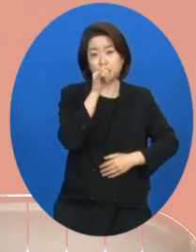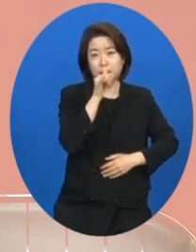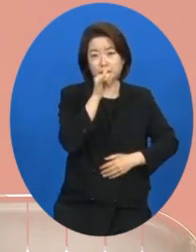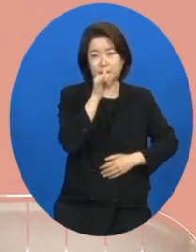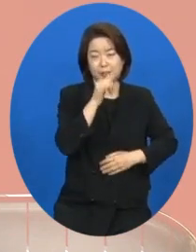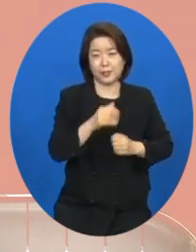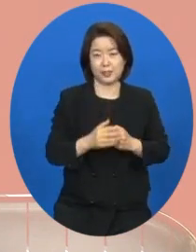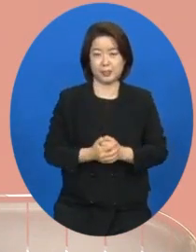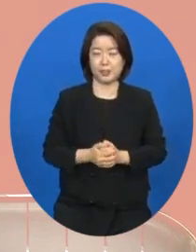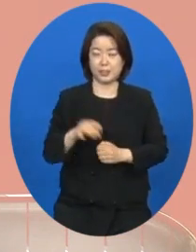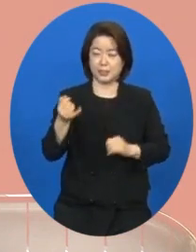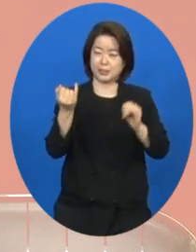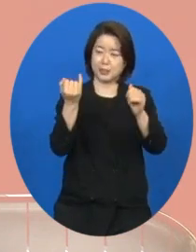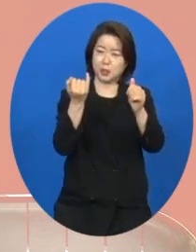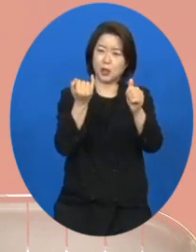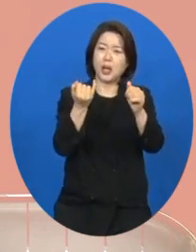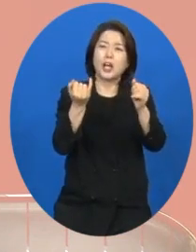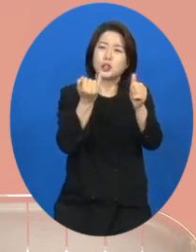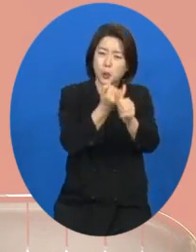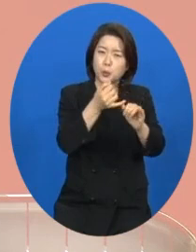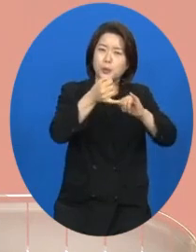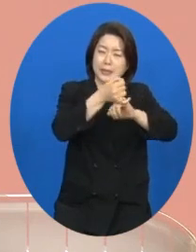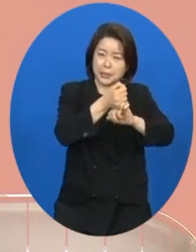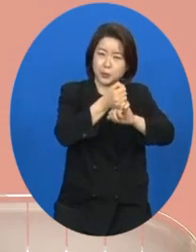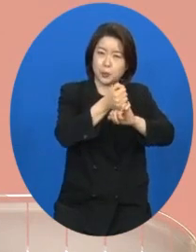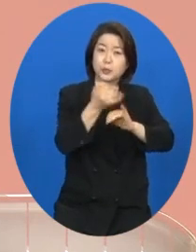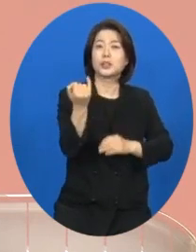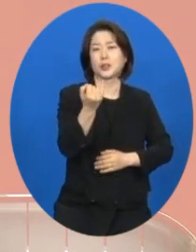약혼자, 약혼 상태에 있었죠.